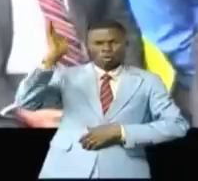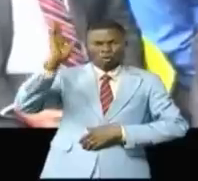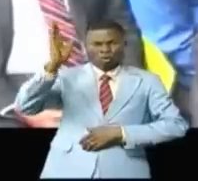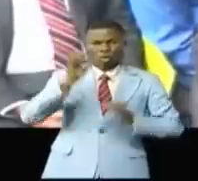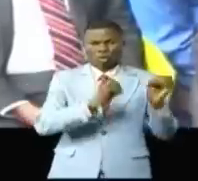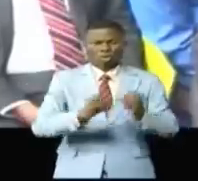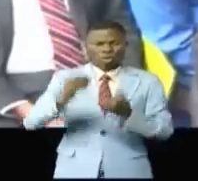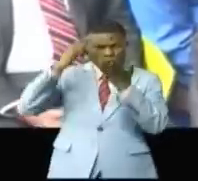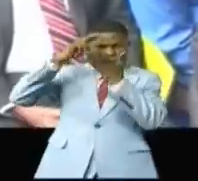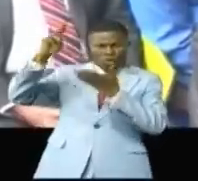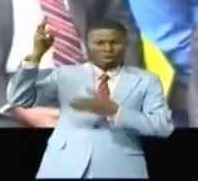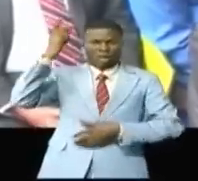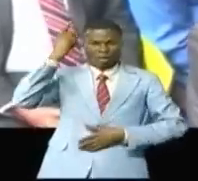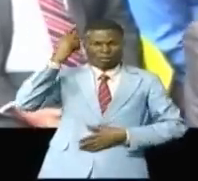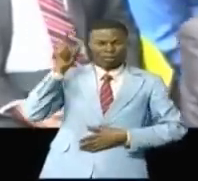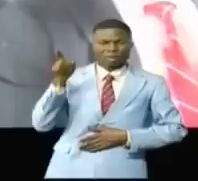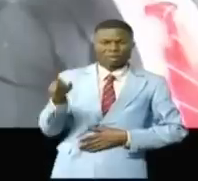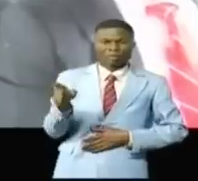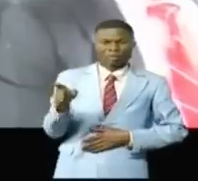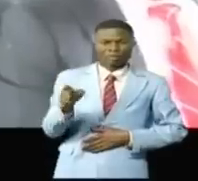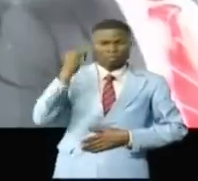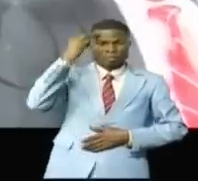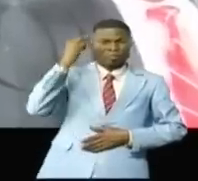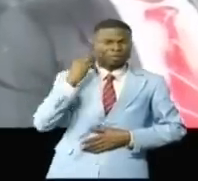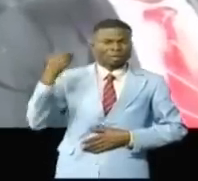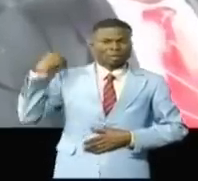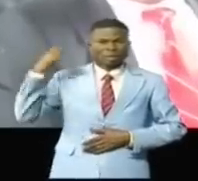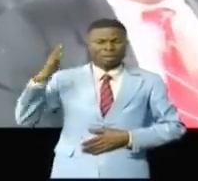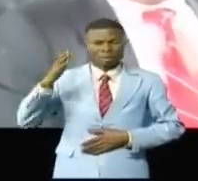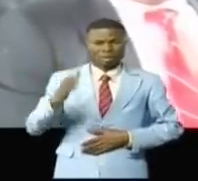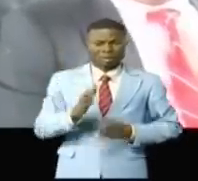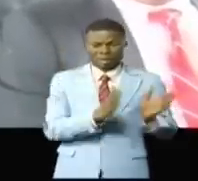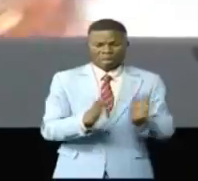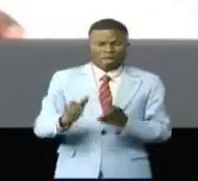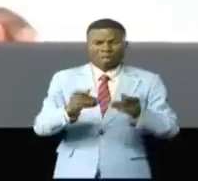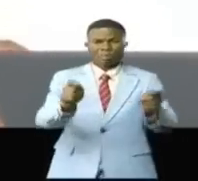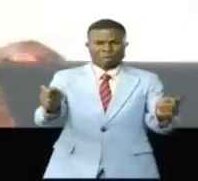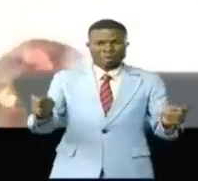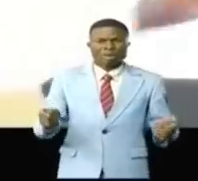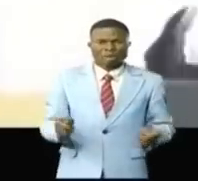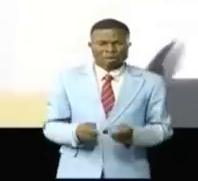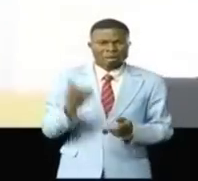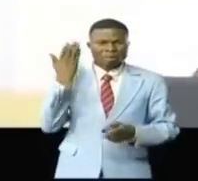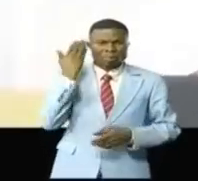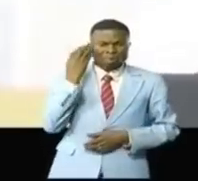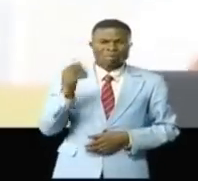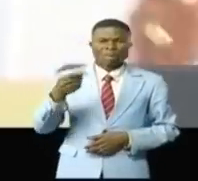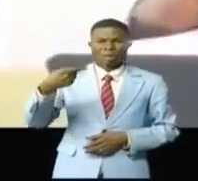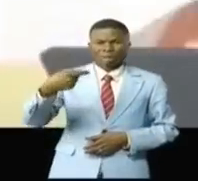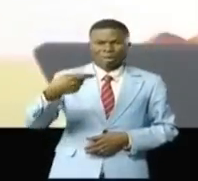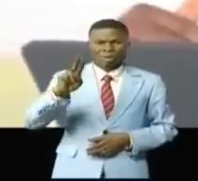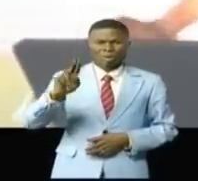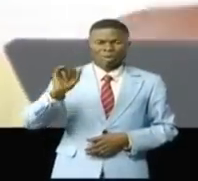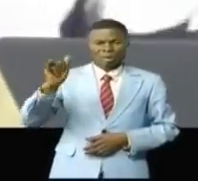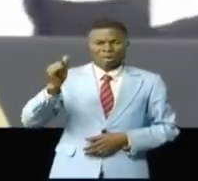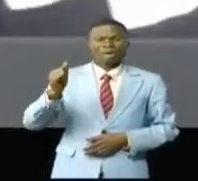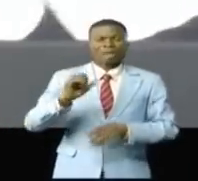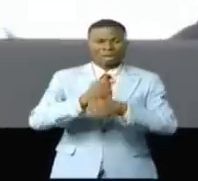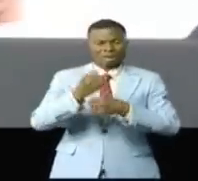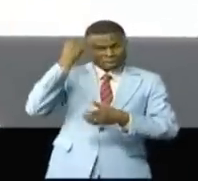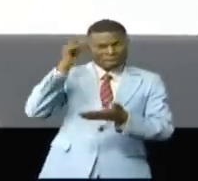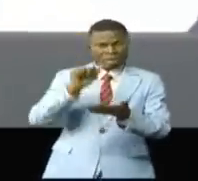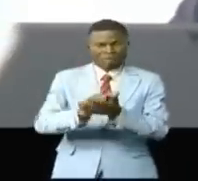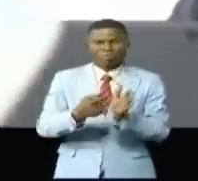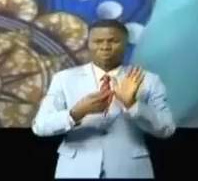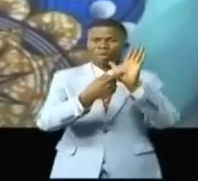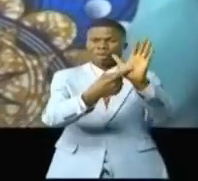à l'Université de Kinshasa. Le ministre d'État de l'Aménagement du Territoire, Guy Luando, initiateur de cette loi, a